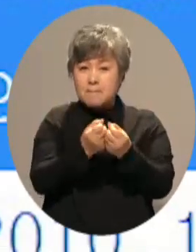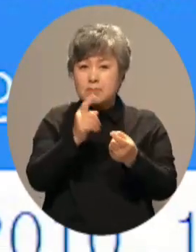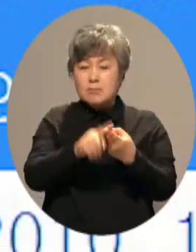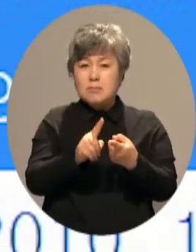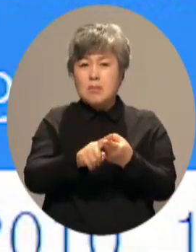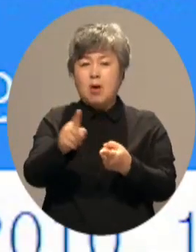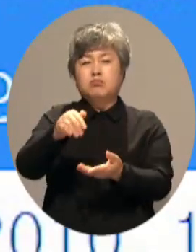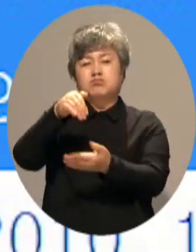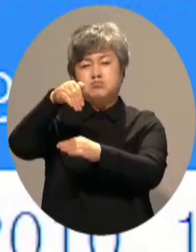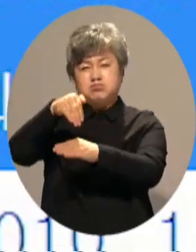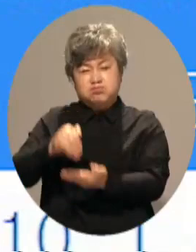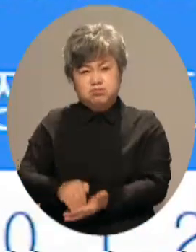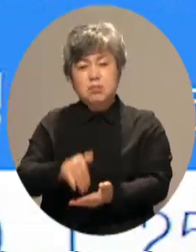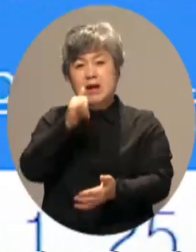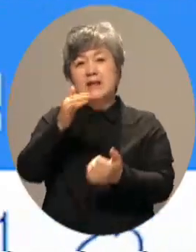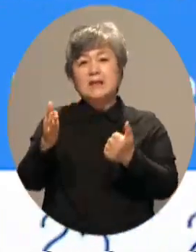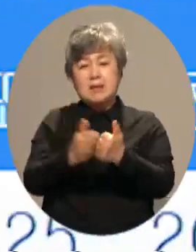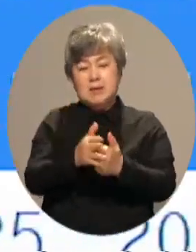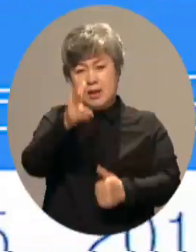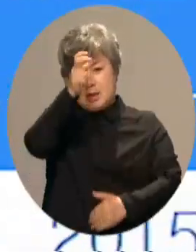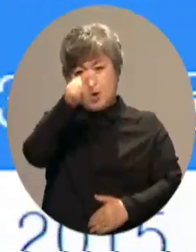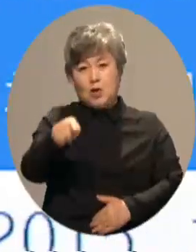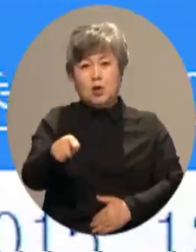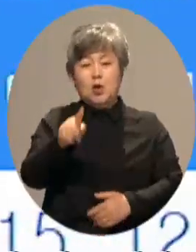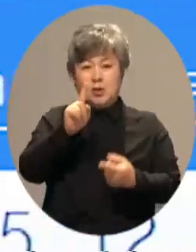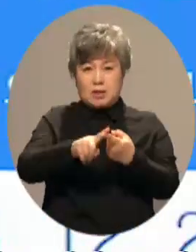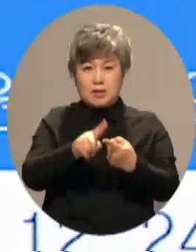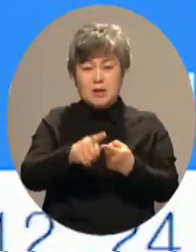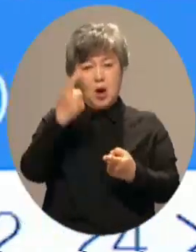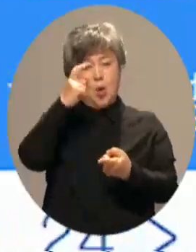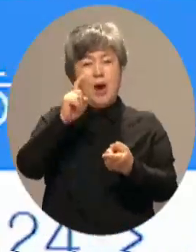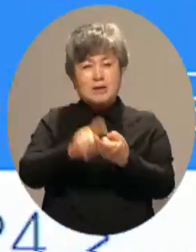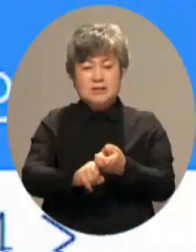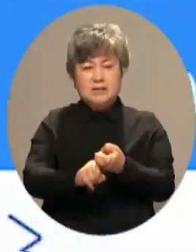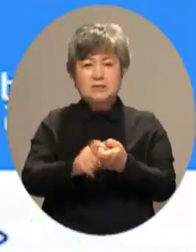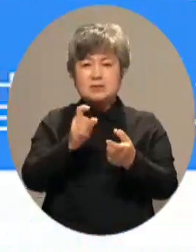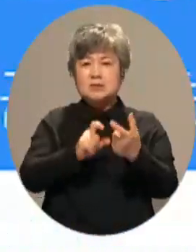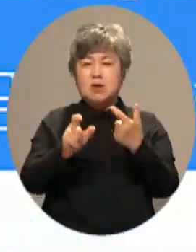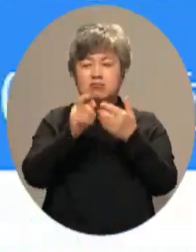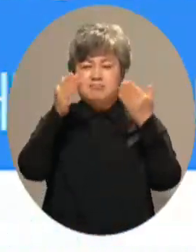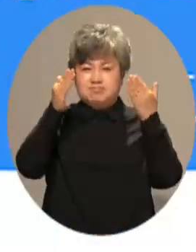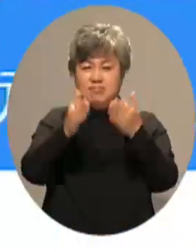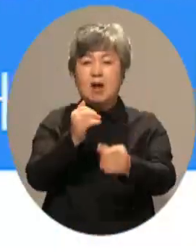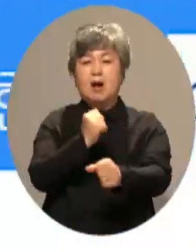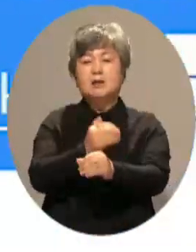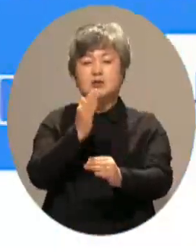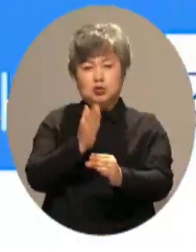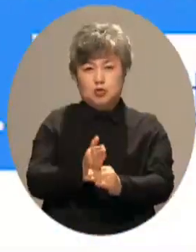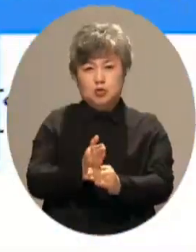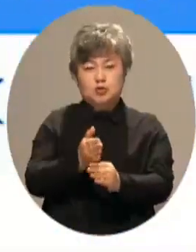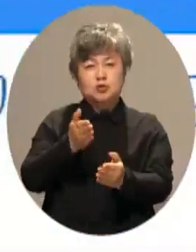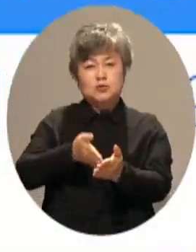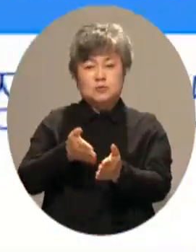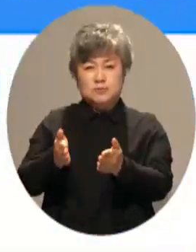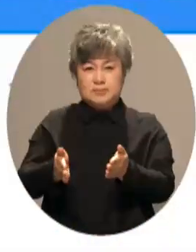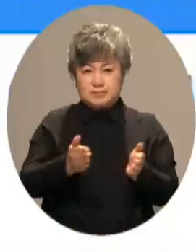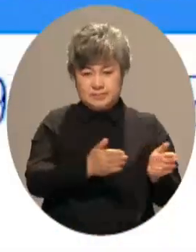가볍지 않았던 사안인만큼 경찰 수사 결과에 대한 관심은 갈수록 커지고 있습니다 MBC 뉴스 정태호입니다